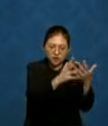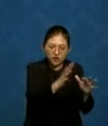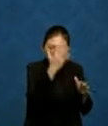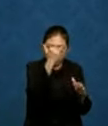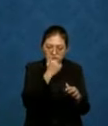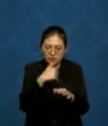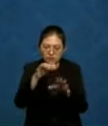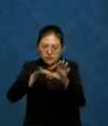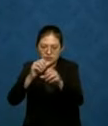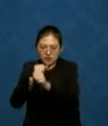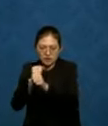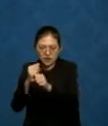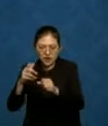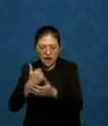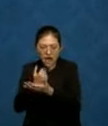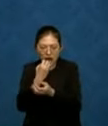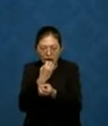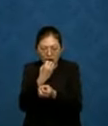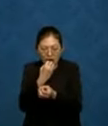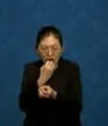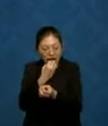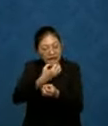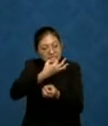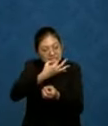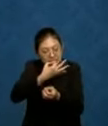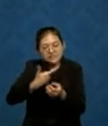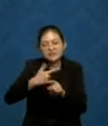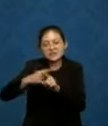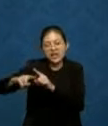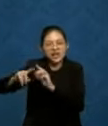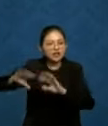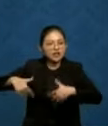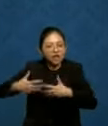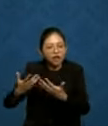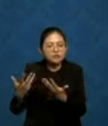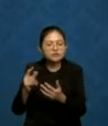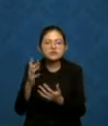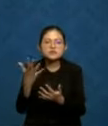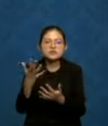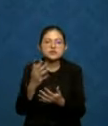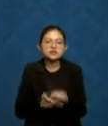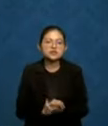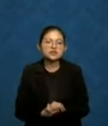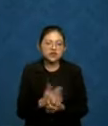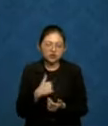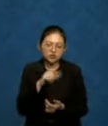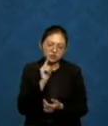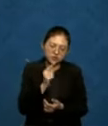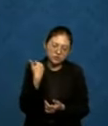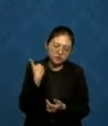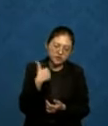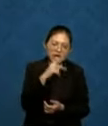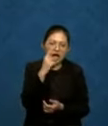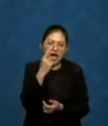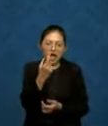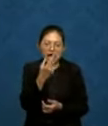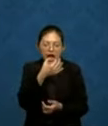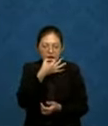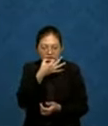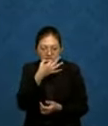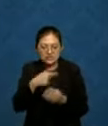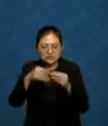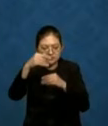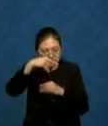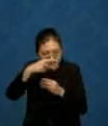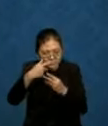ผลสัมฤทธิ์ที่ดีครับทำไมยังไม่มีงานทำครับในอีกส่วนครับคือการฝึกอาชีพเสริมครับเราพูดกันเยอะว่าต้องมีอาชีพเสริมครับมีการมัติสกิลต้อง